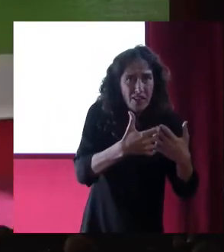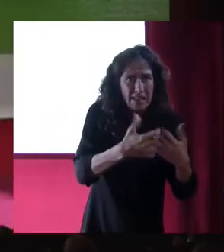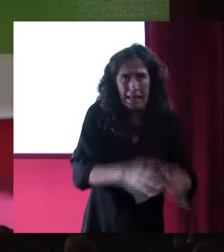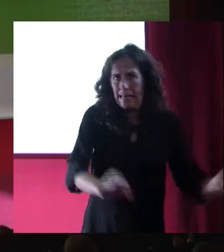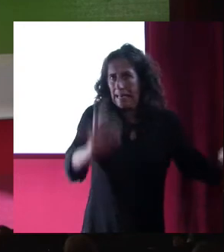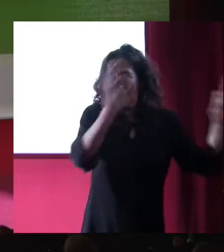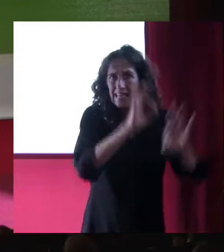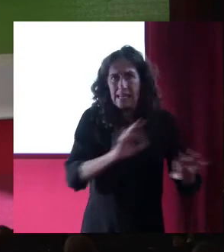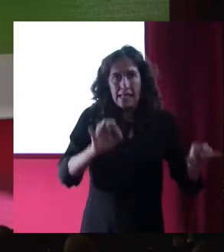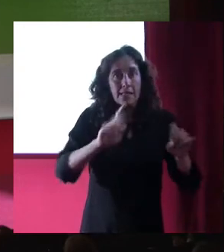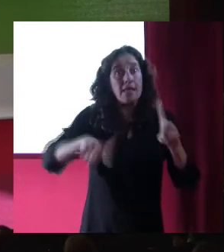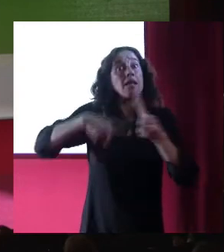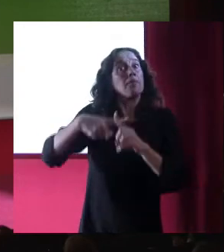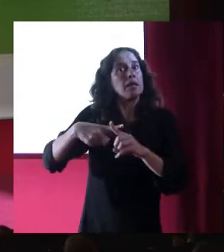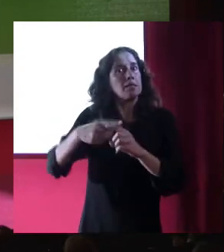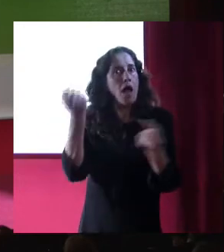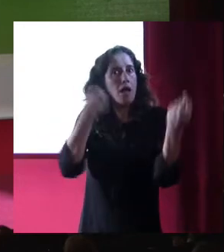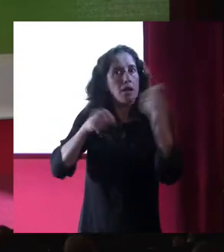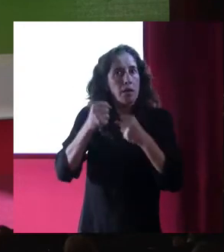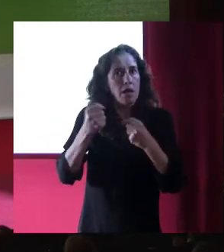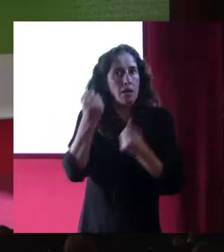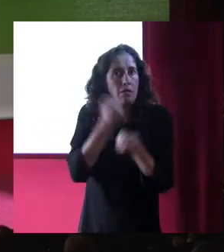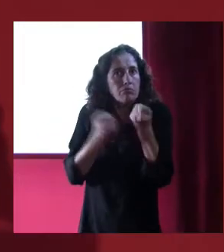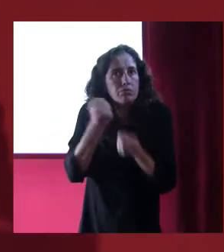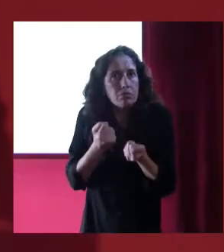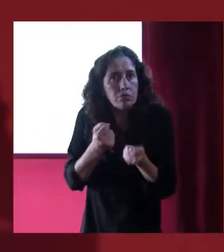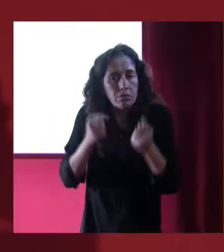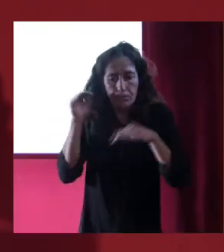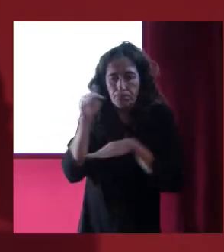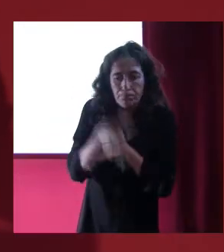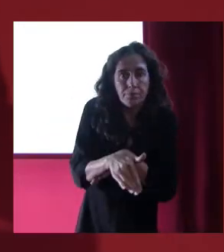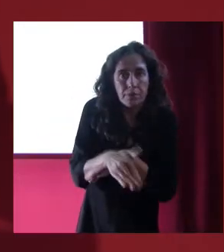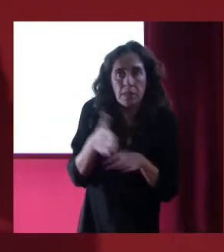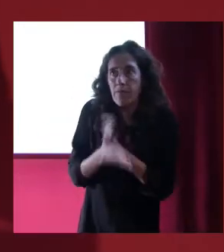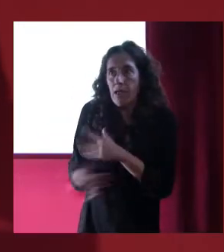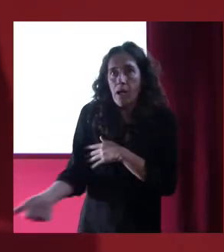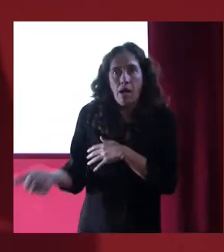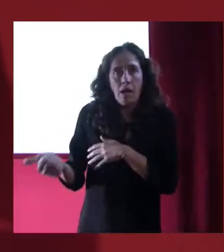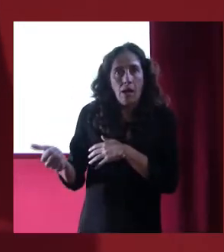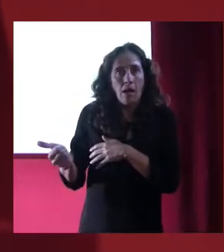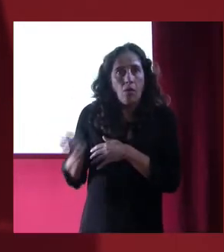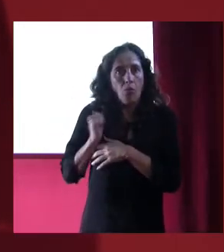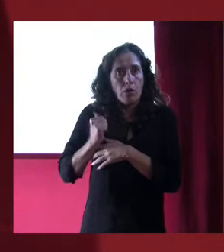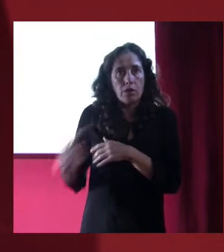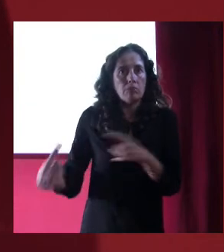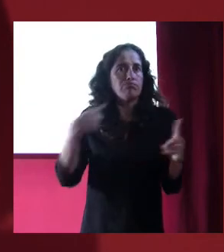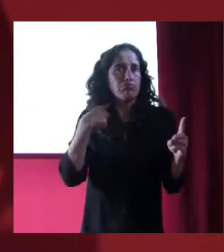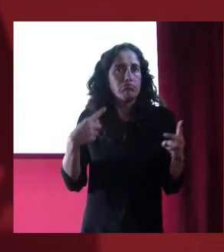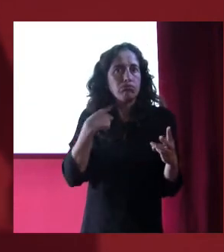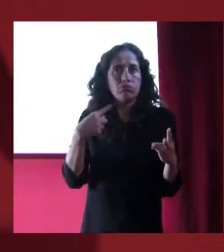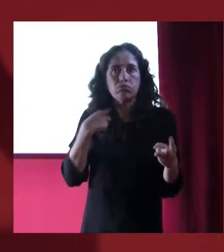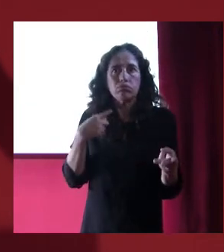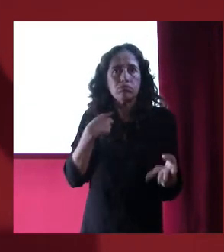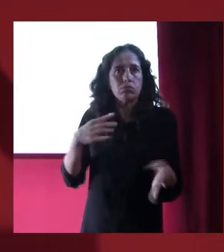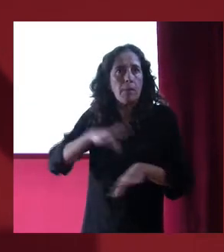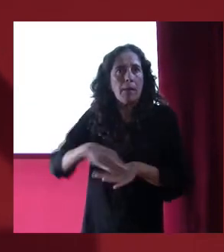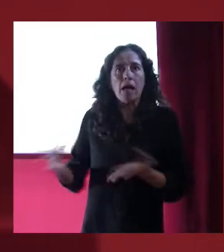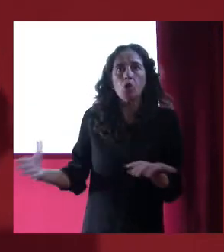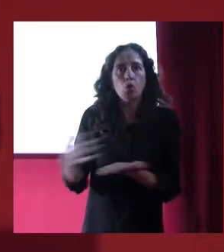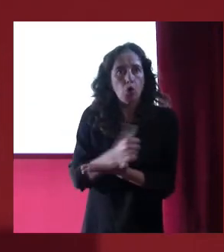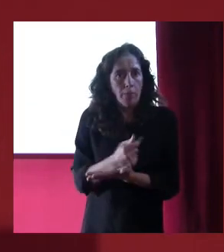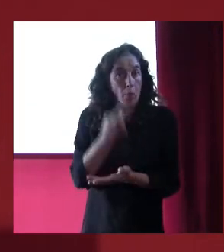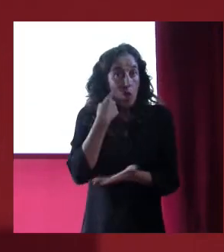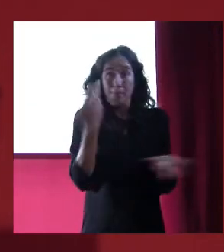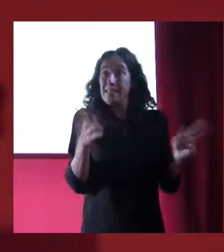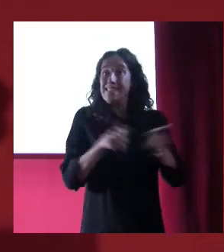s'està enfonsant l'activitat econòmica. I, per tant, s'estan perdent oportunitats per a tothom. Ho hem vist amb les